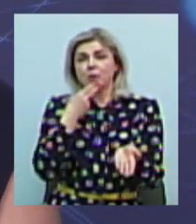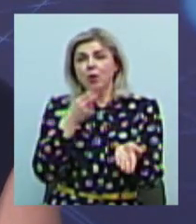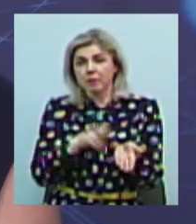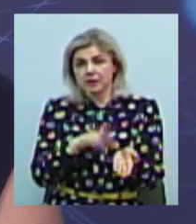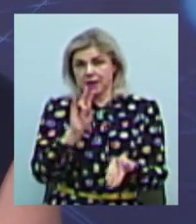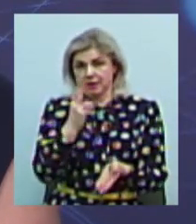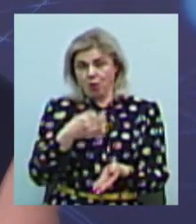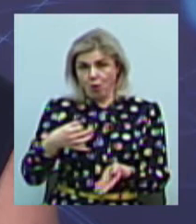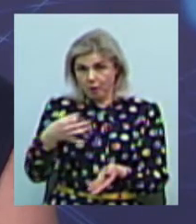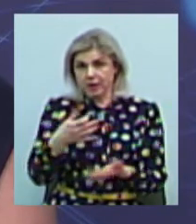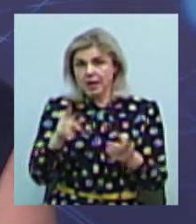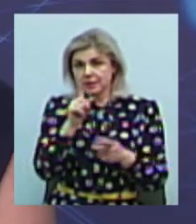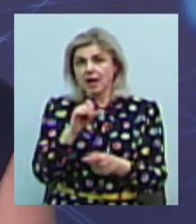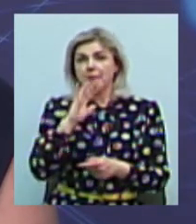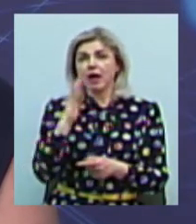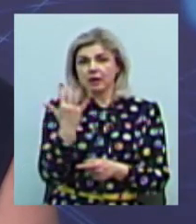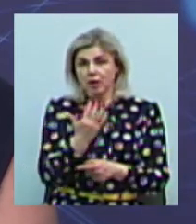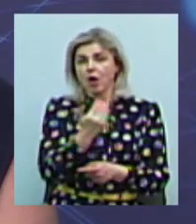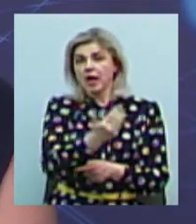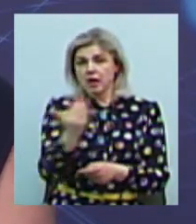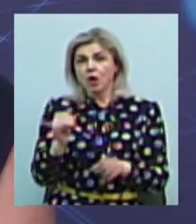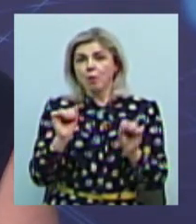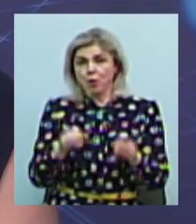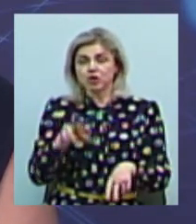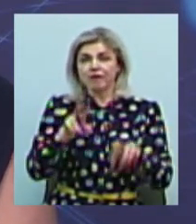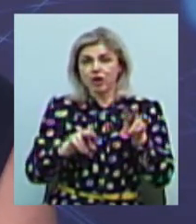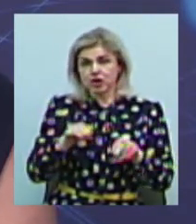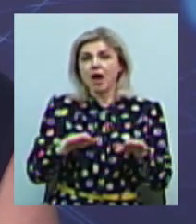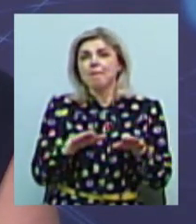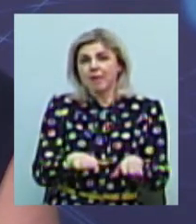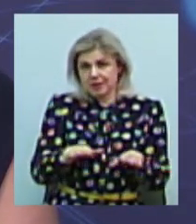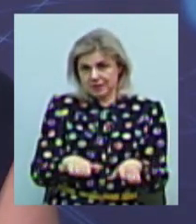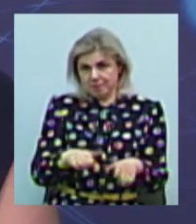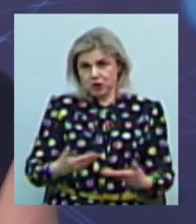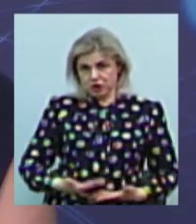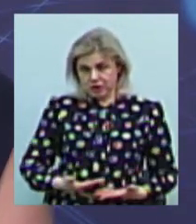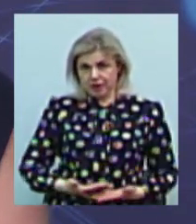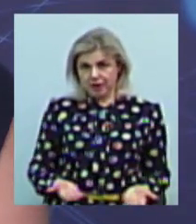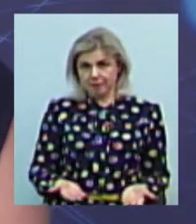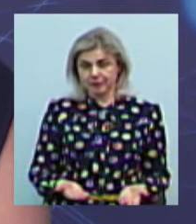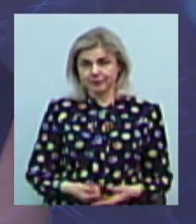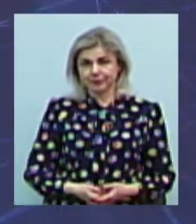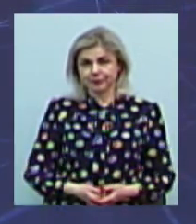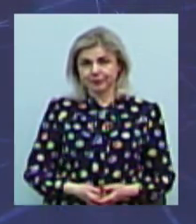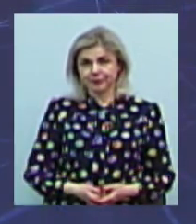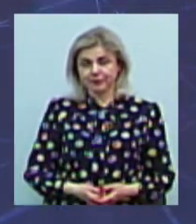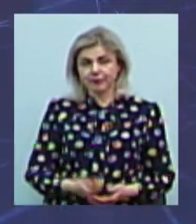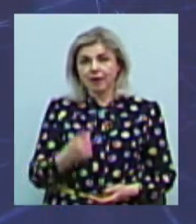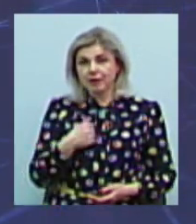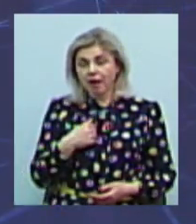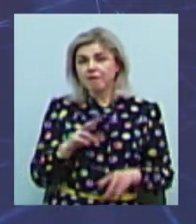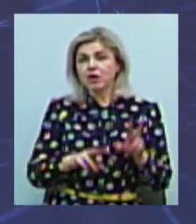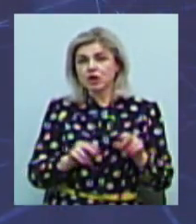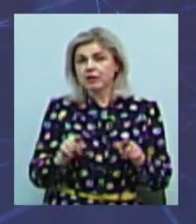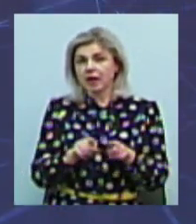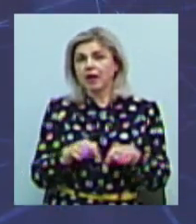області, ну, вже за 5 років ми їх можемо вважати місцевими мешканцями. Тому, ну, я вважаю, що